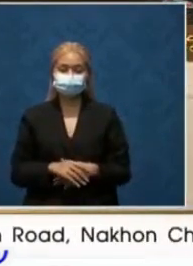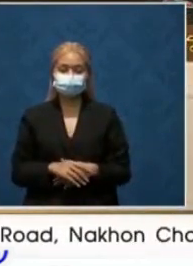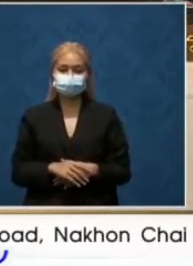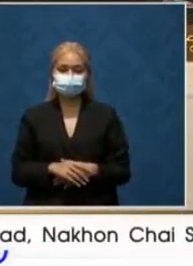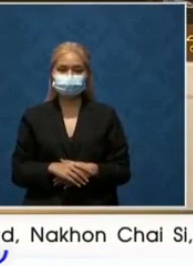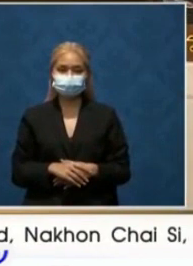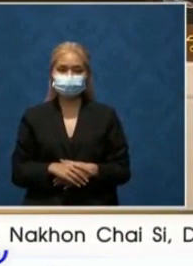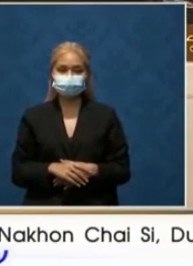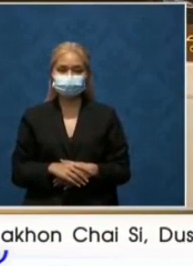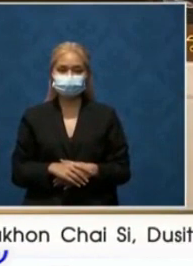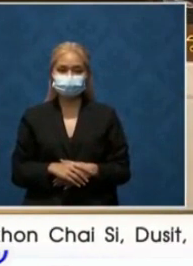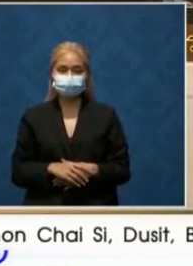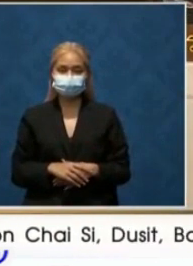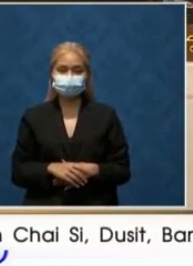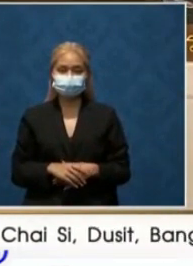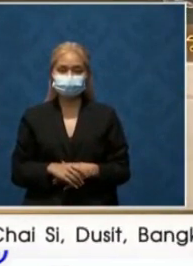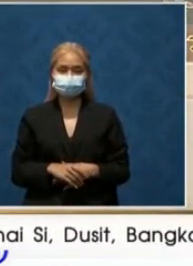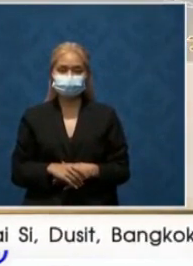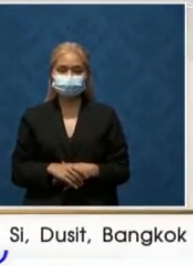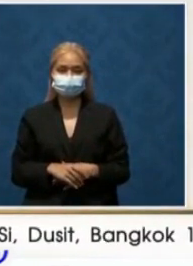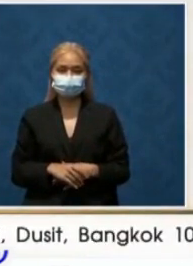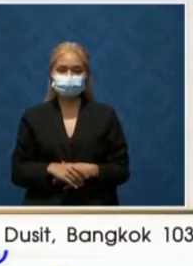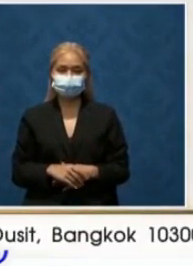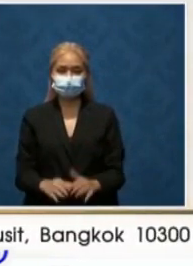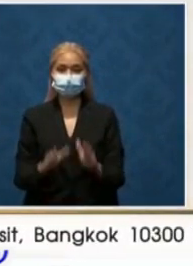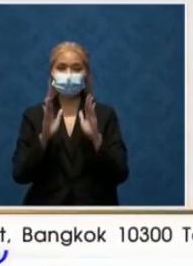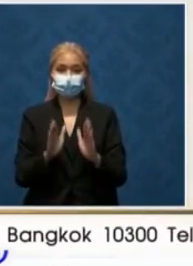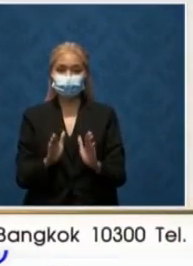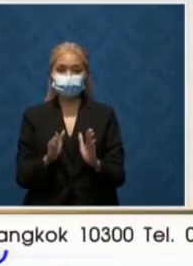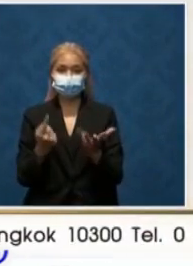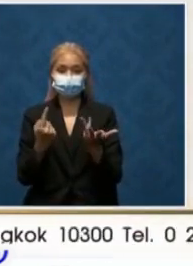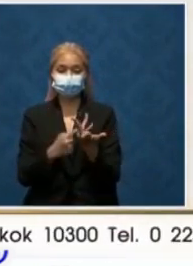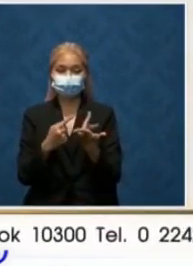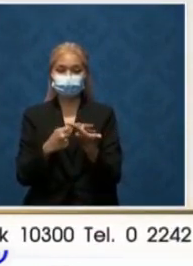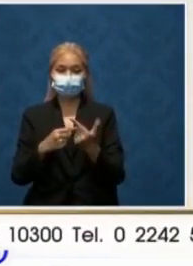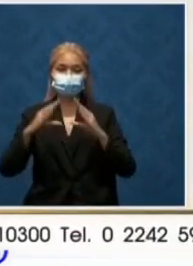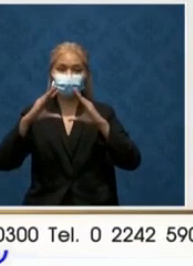ยังไงเขาก็มีหน้าที่ต้องรอเรา จำนวนผู้เข้าประชุมที่แสดงตน